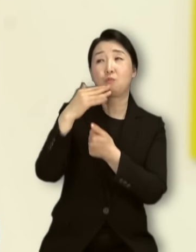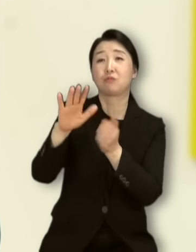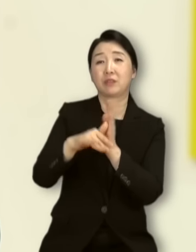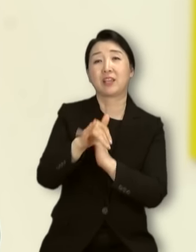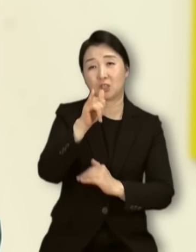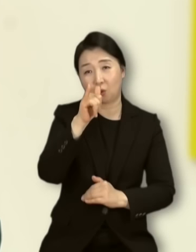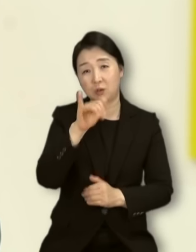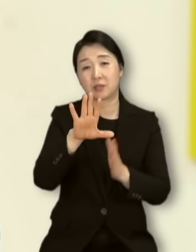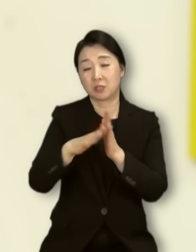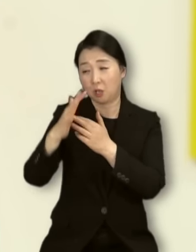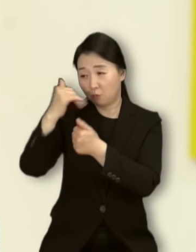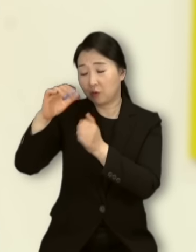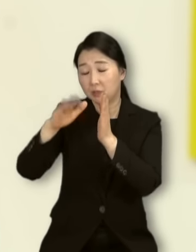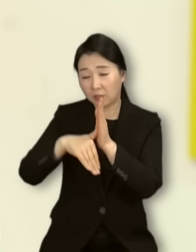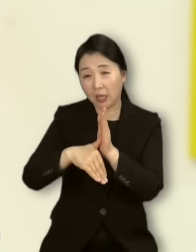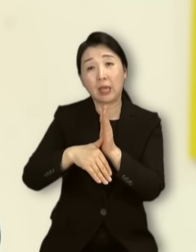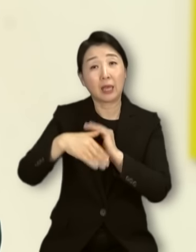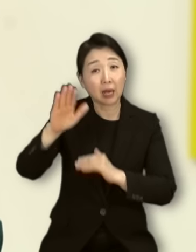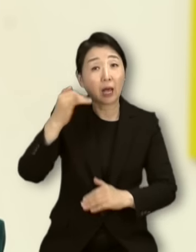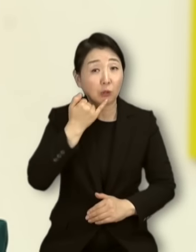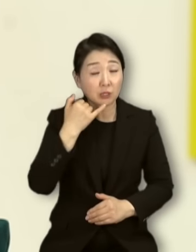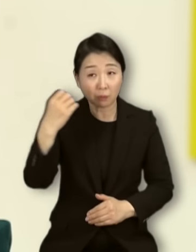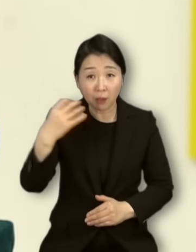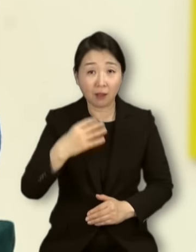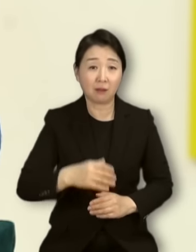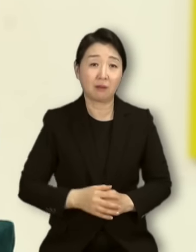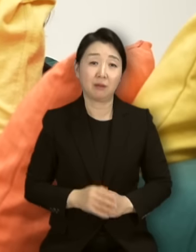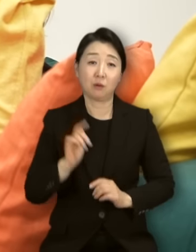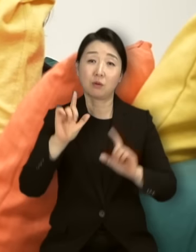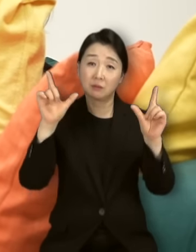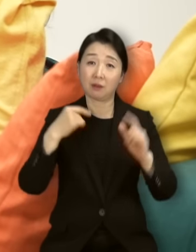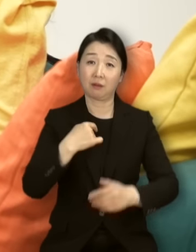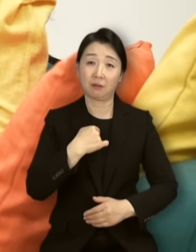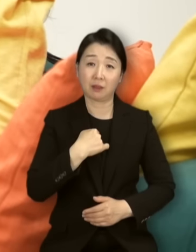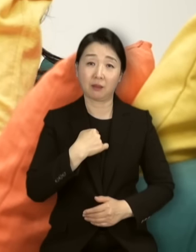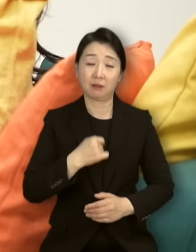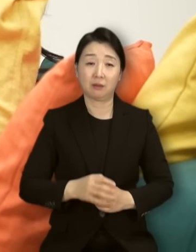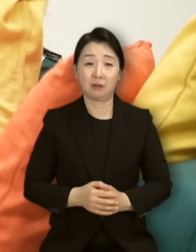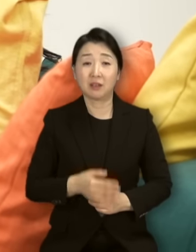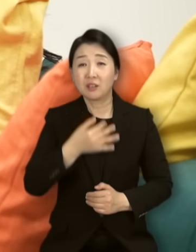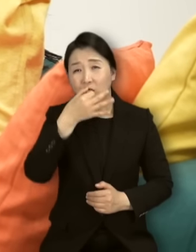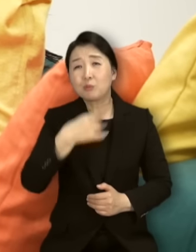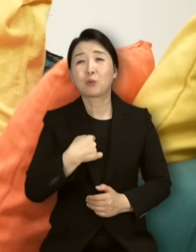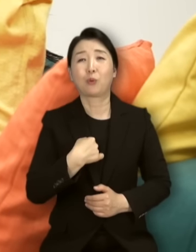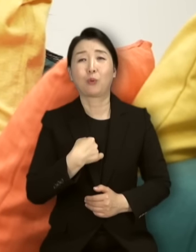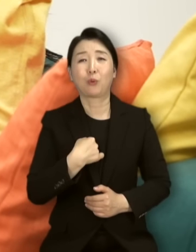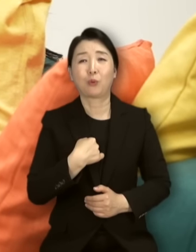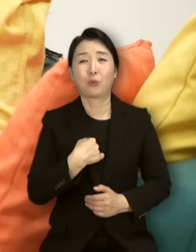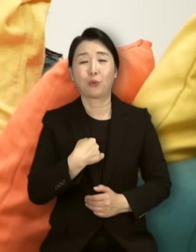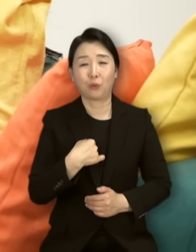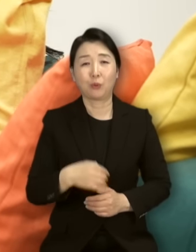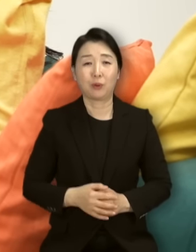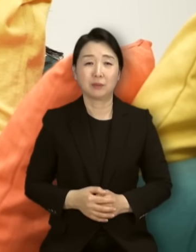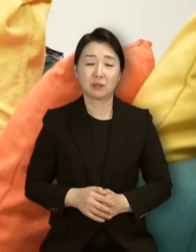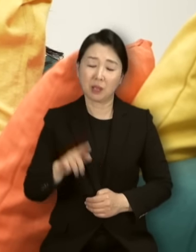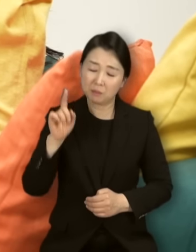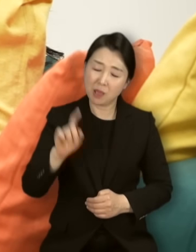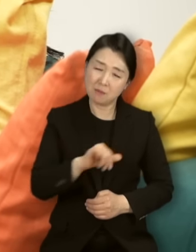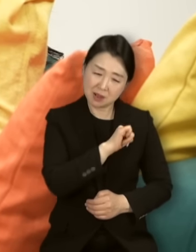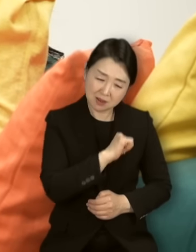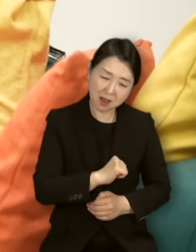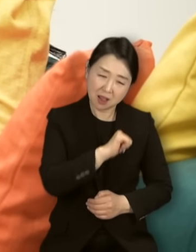형이 부를 때가 있을 거야 그때 부르실 때 그냥 형 가면 돼 그러는 거예요 어느 날 제가 이제 너무 힘든 거예요 진짜